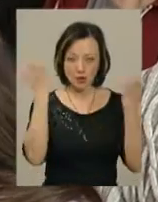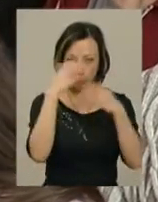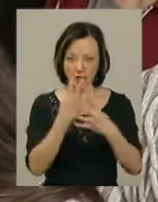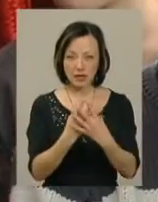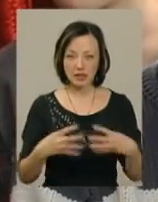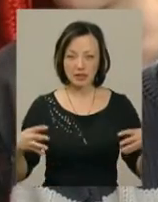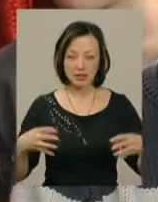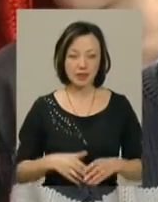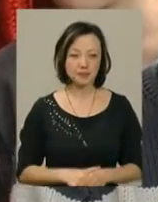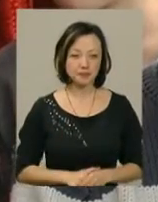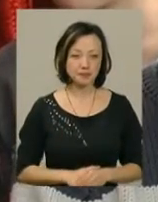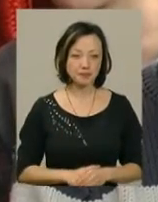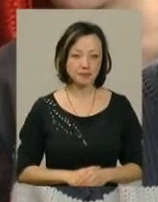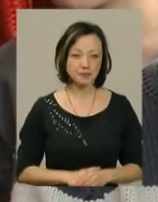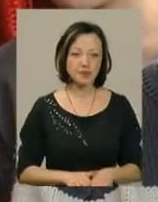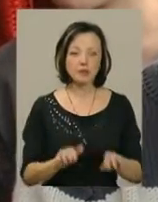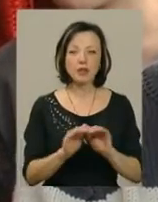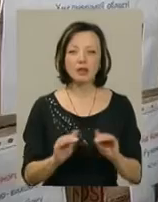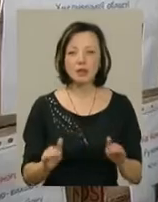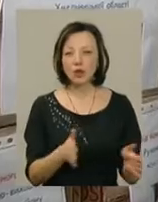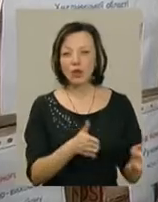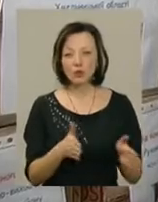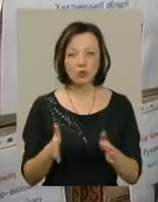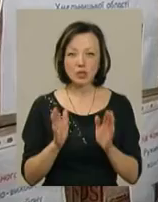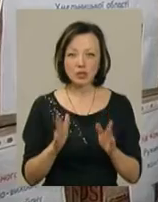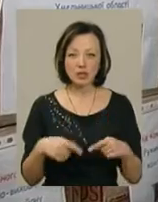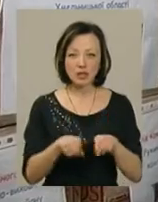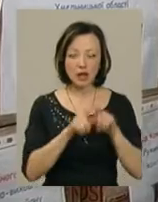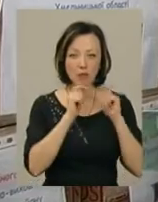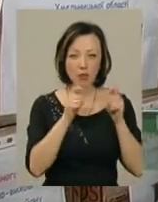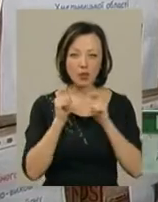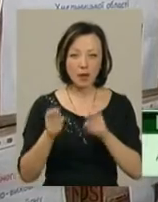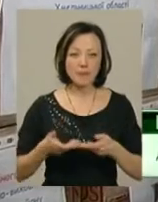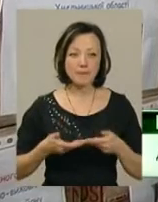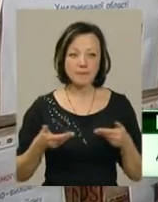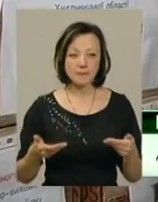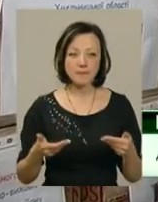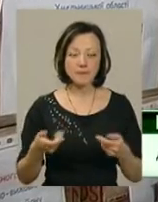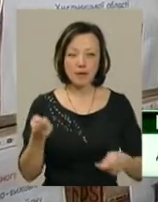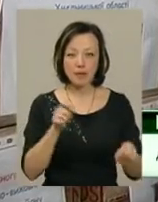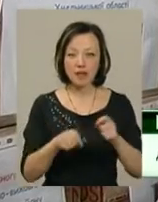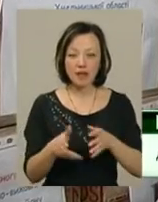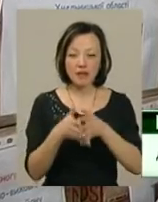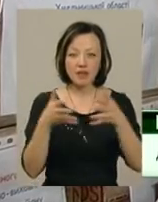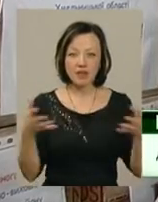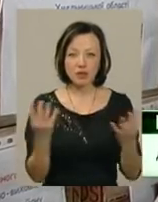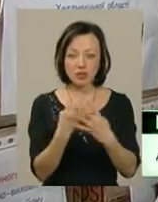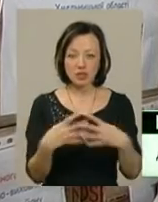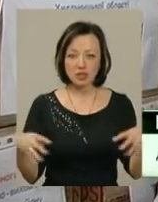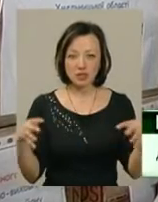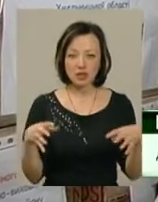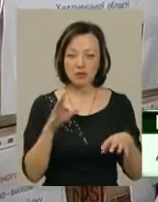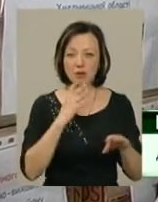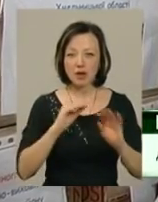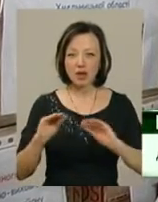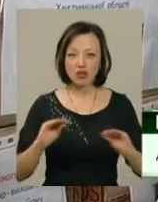каже директор Ірина Миничук. Діти готують не тільки отакі подарунки. Ми плели цілу велику сітку,